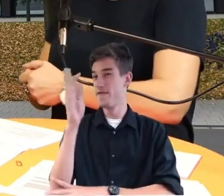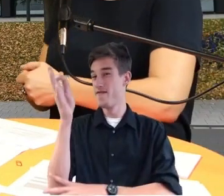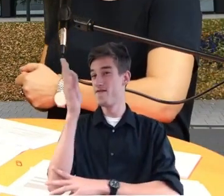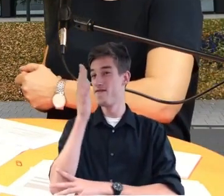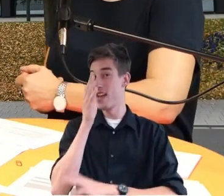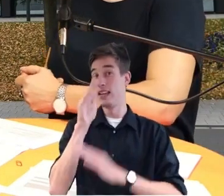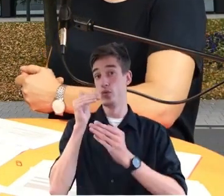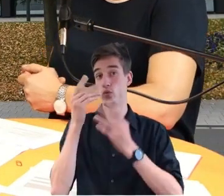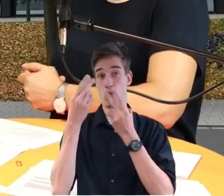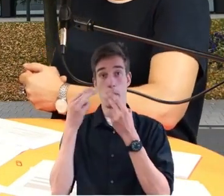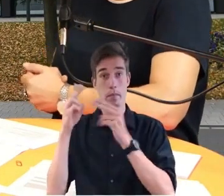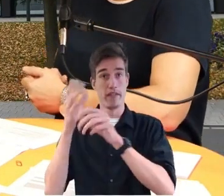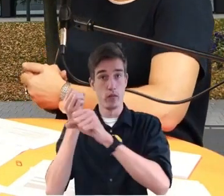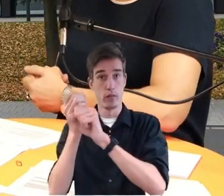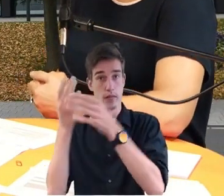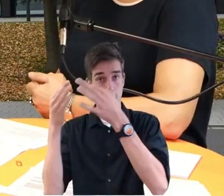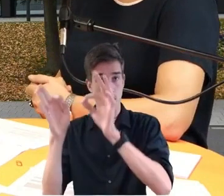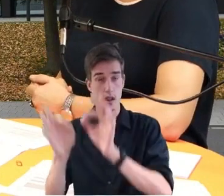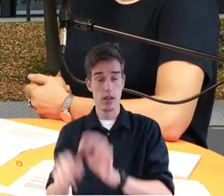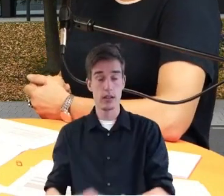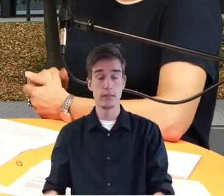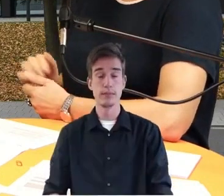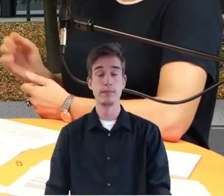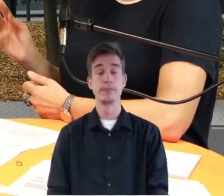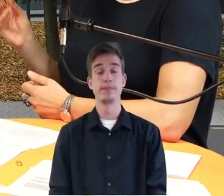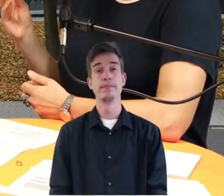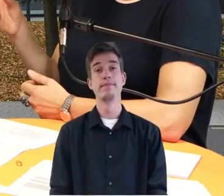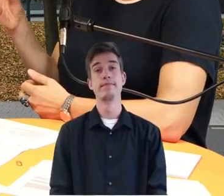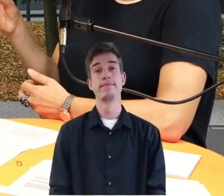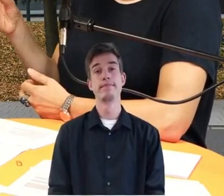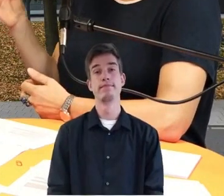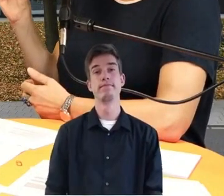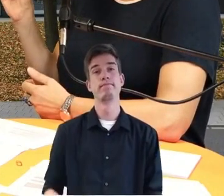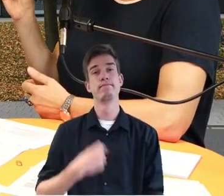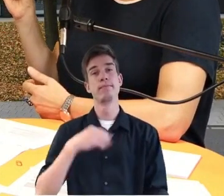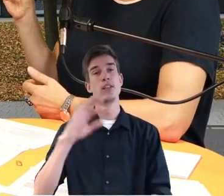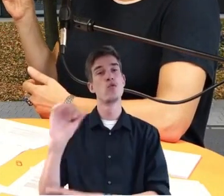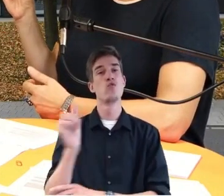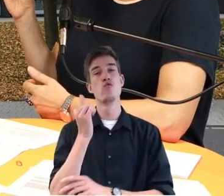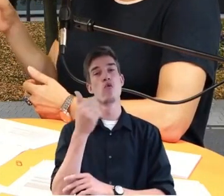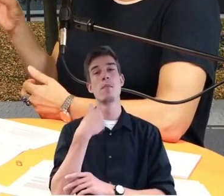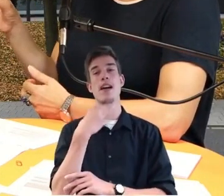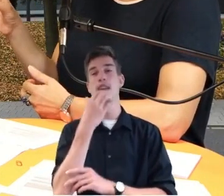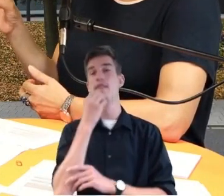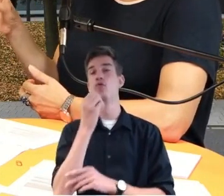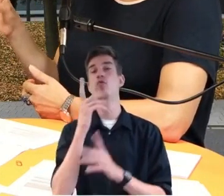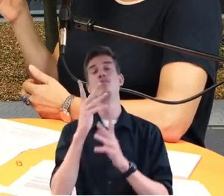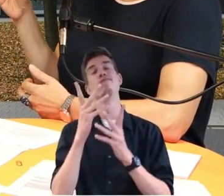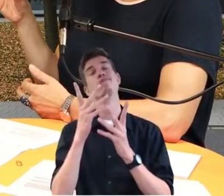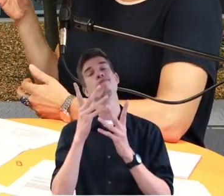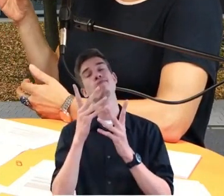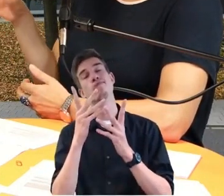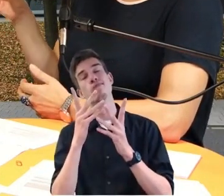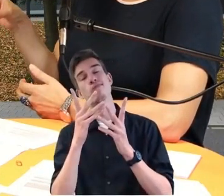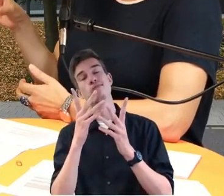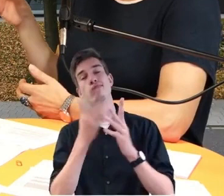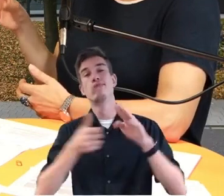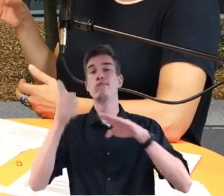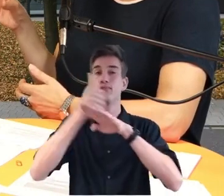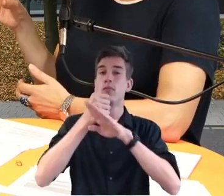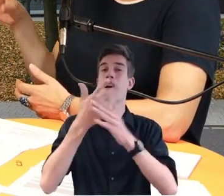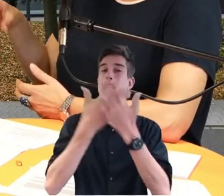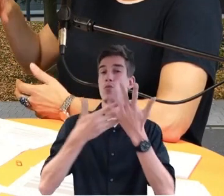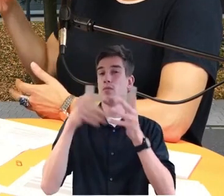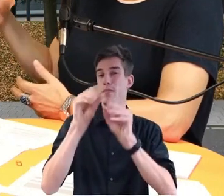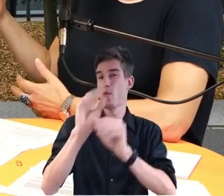damit auch beantwortet ist kommen noch mal auf die stabs ausbildung zurück das heißt sie machen ja am anfang